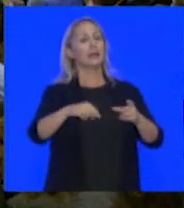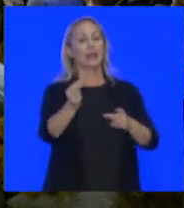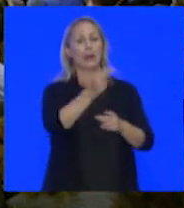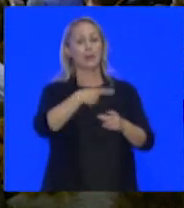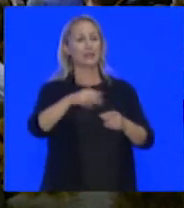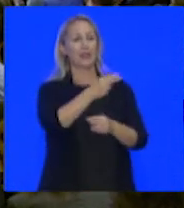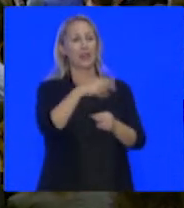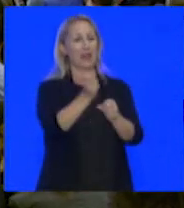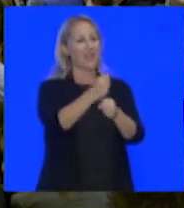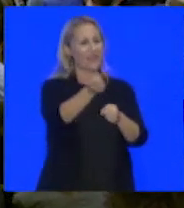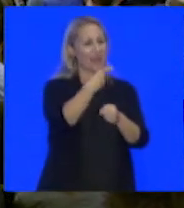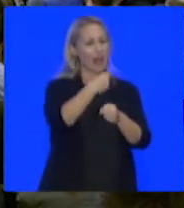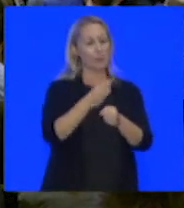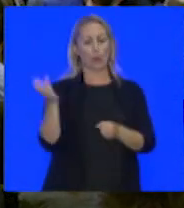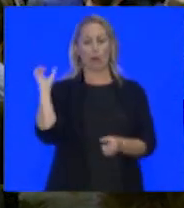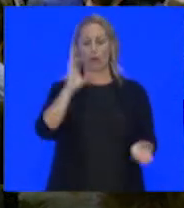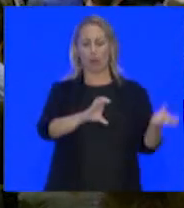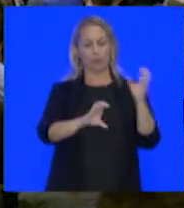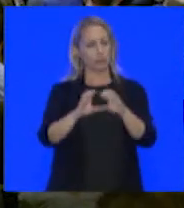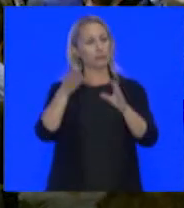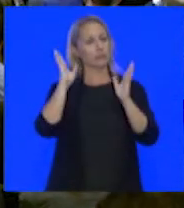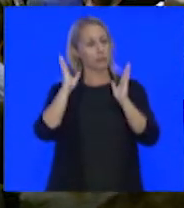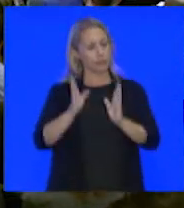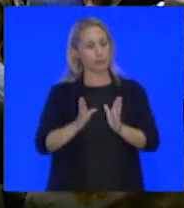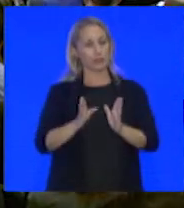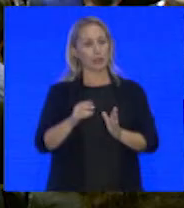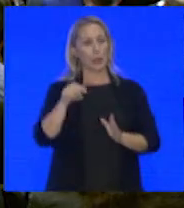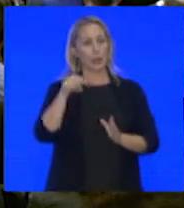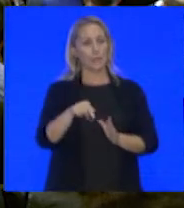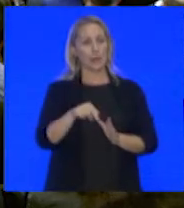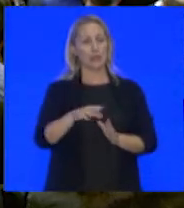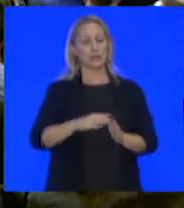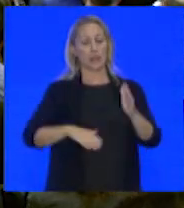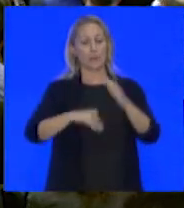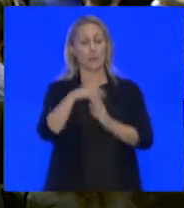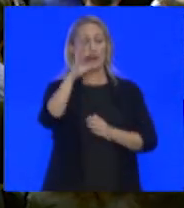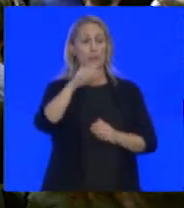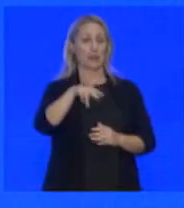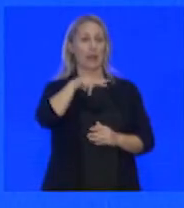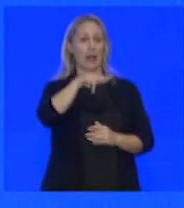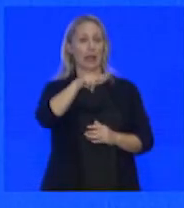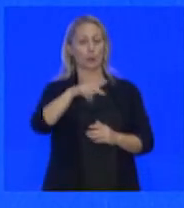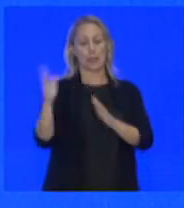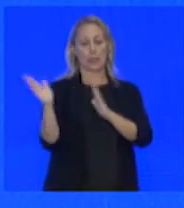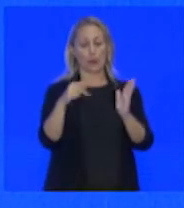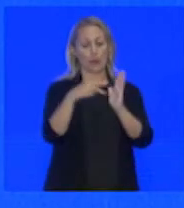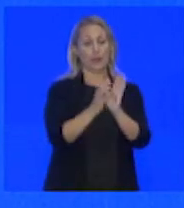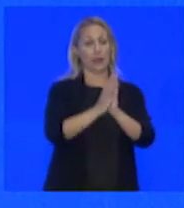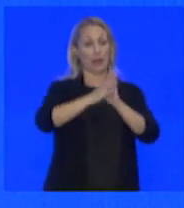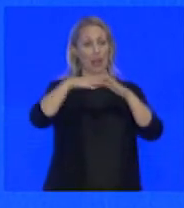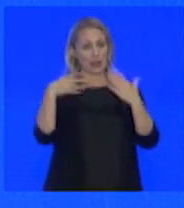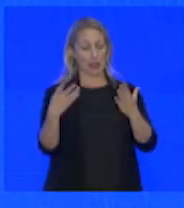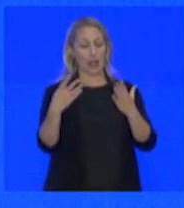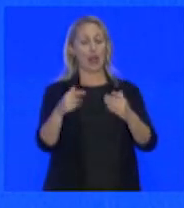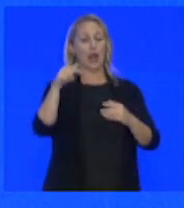επενδύουν να συμψηφίσουν έως 50 εκατομμύρια για το 2019 μέρος των